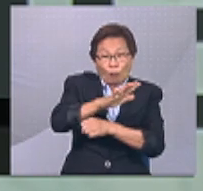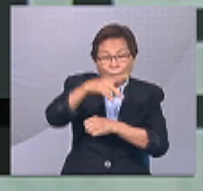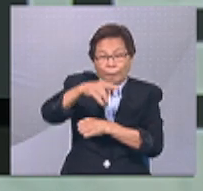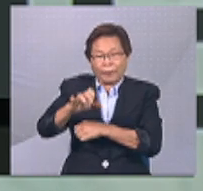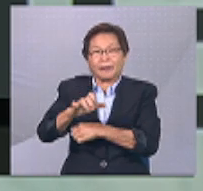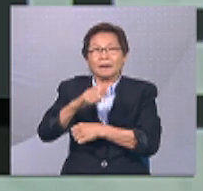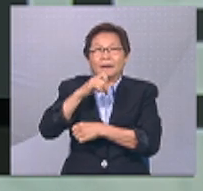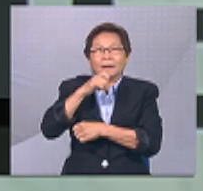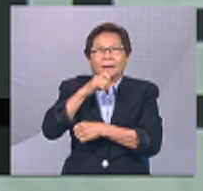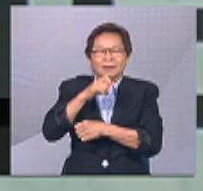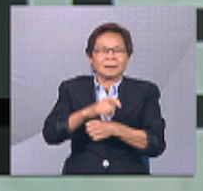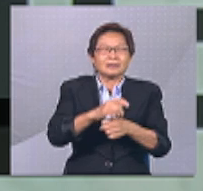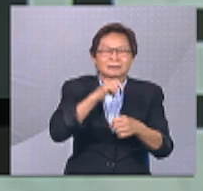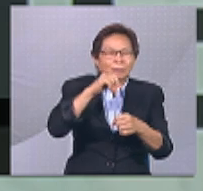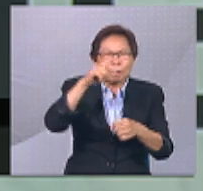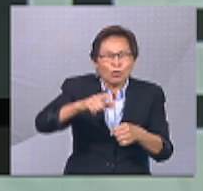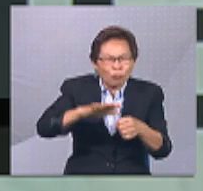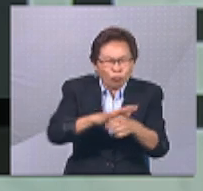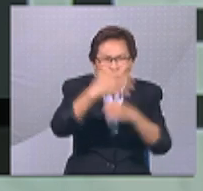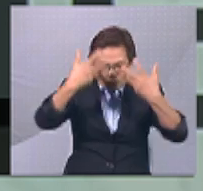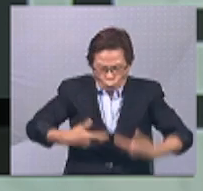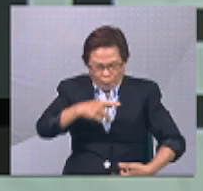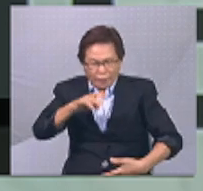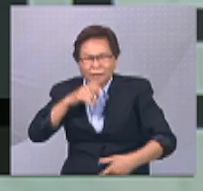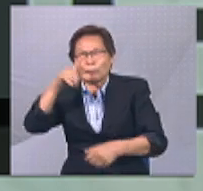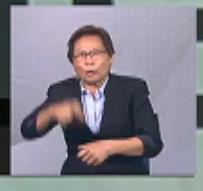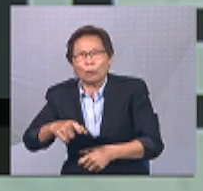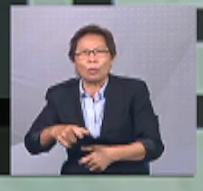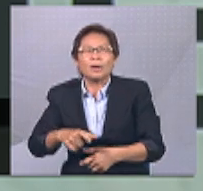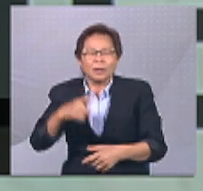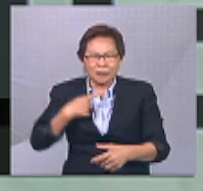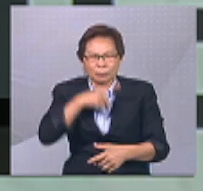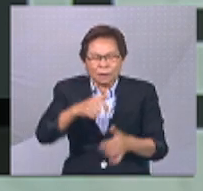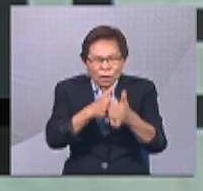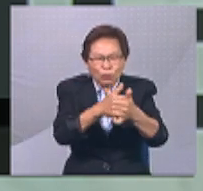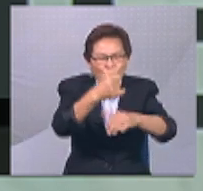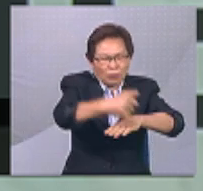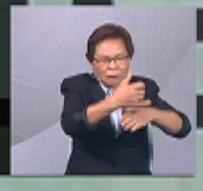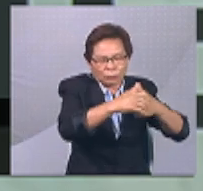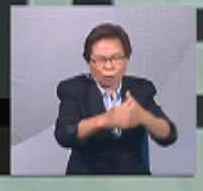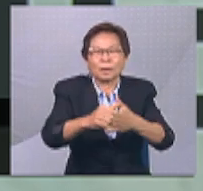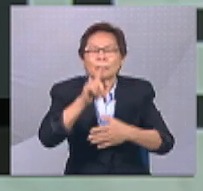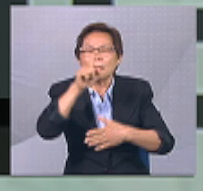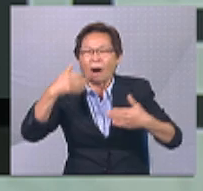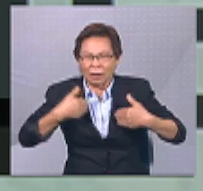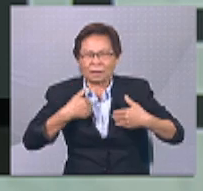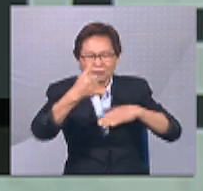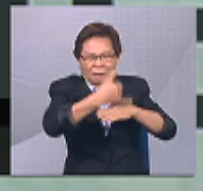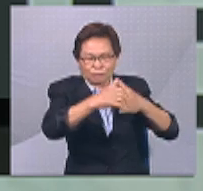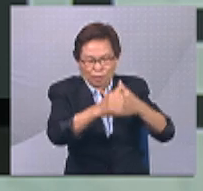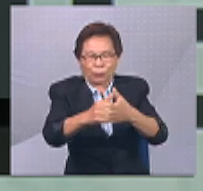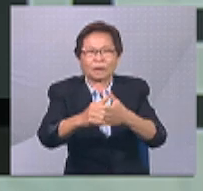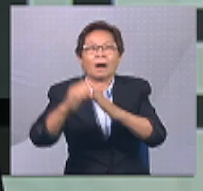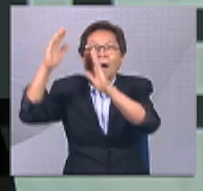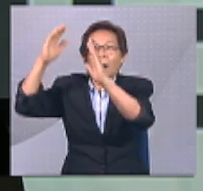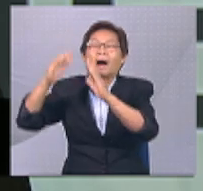full PPE. Jadi kita kena rationalize mengikut garis panduan yang kita ada. Jadi memang dah ada garis panduan, kita harapkan